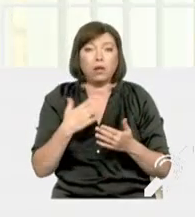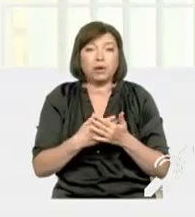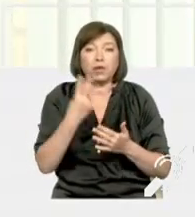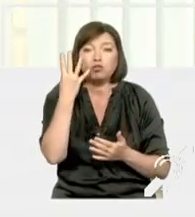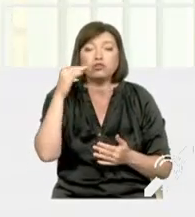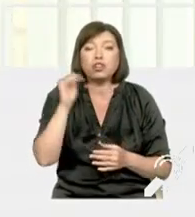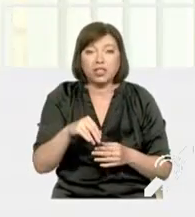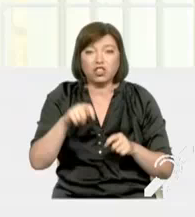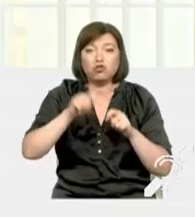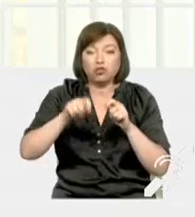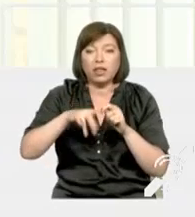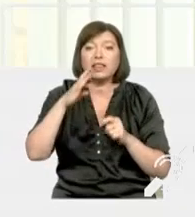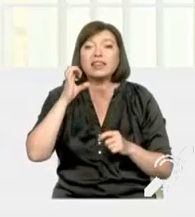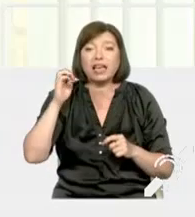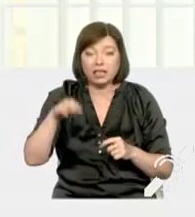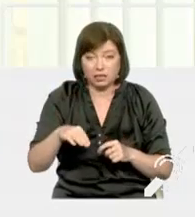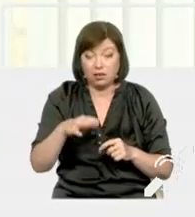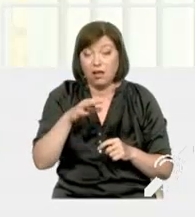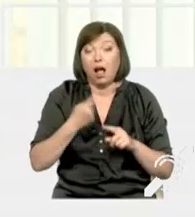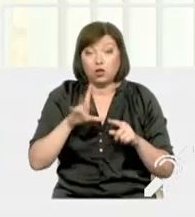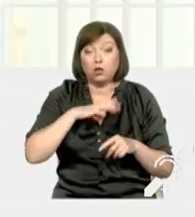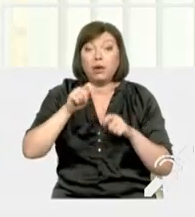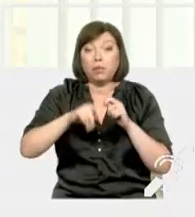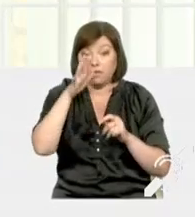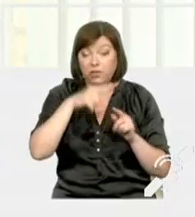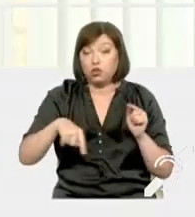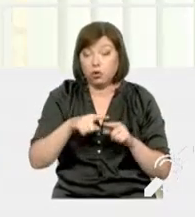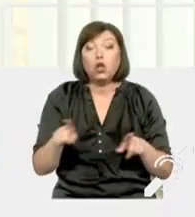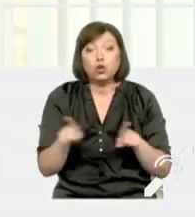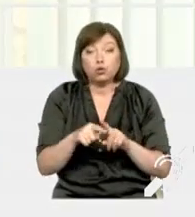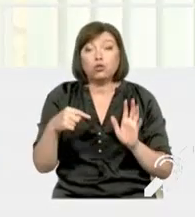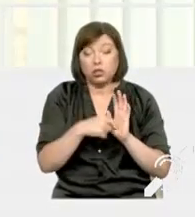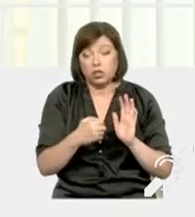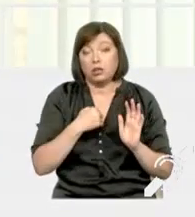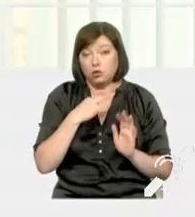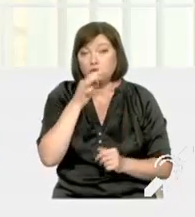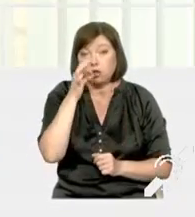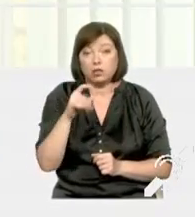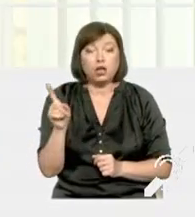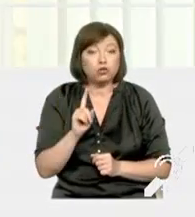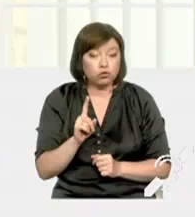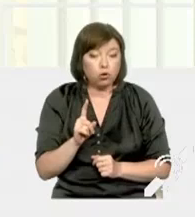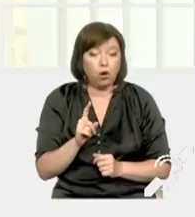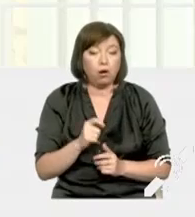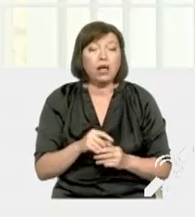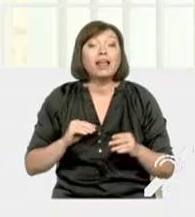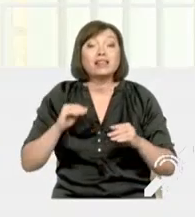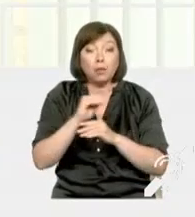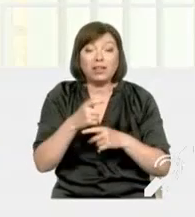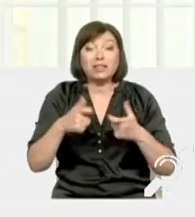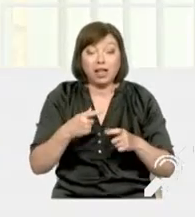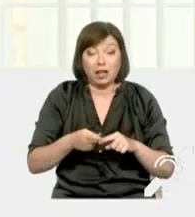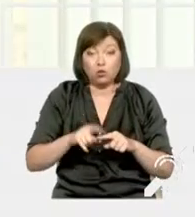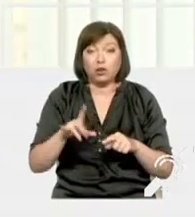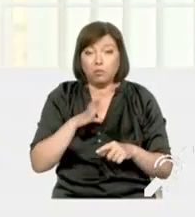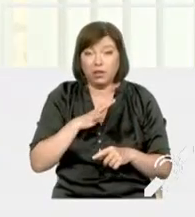4.000 de teste care au fost reevaluate la Chișinău. Și tot aici este bine să menționez că și sesiunea suplimentară, care a